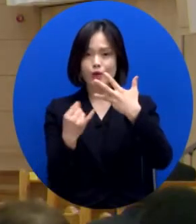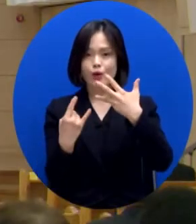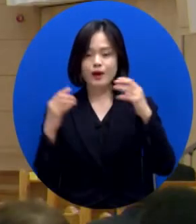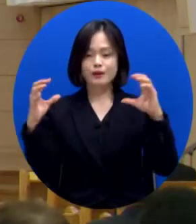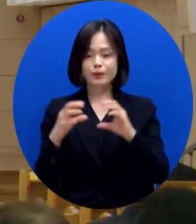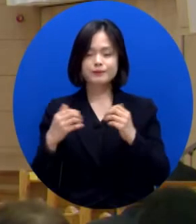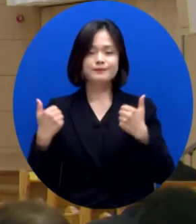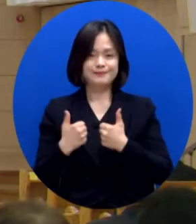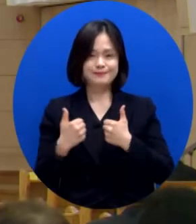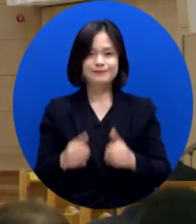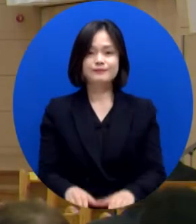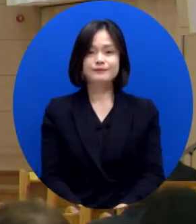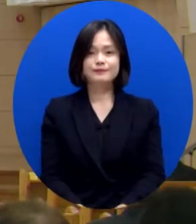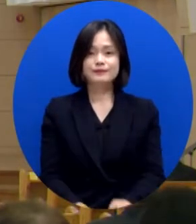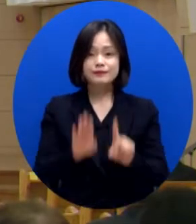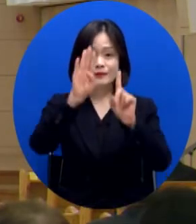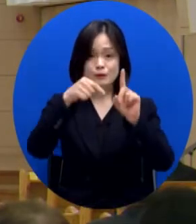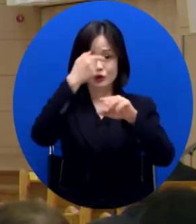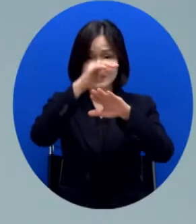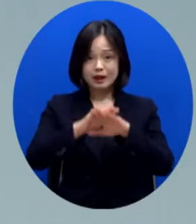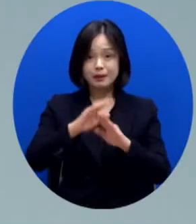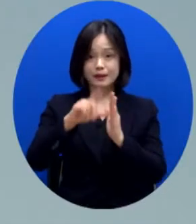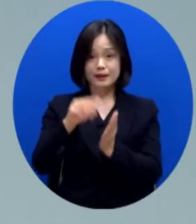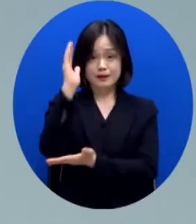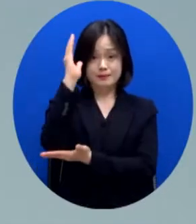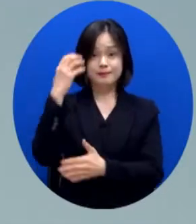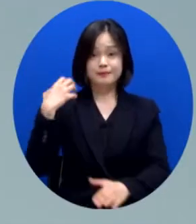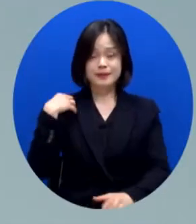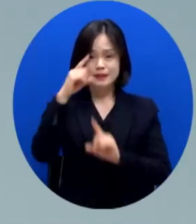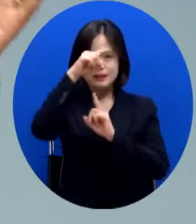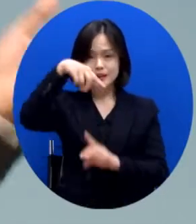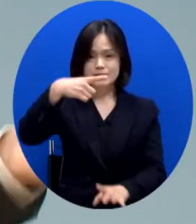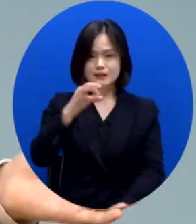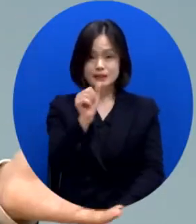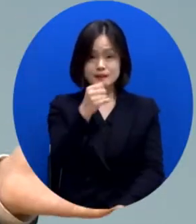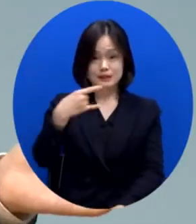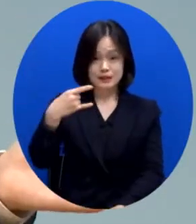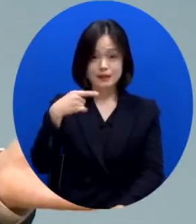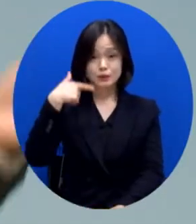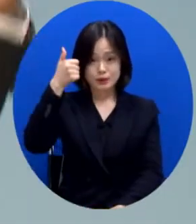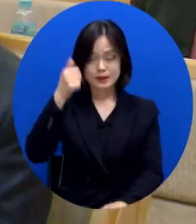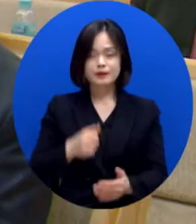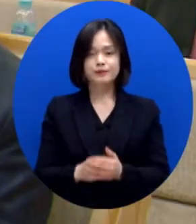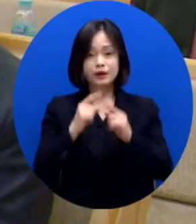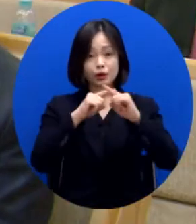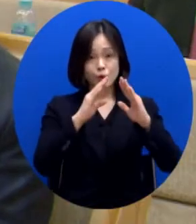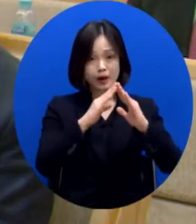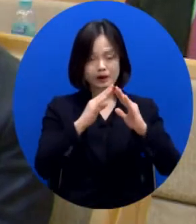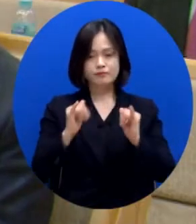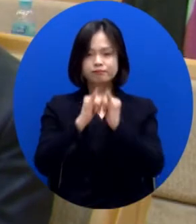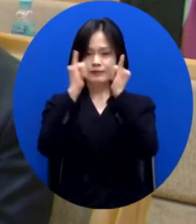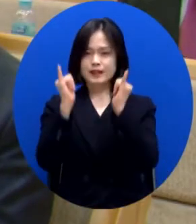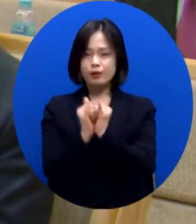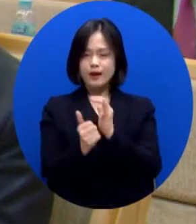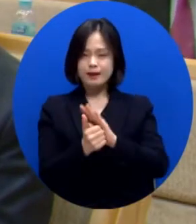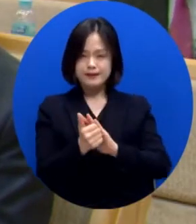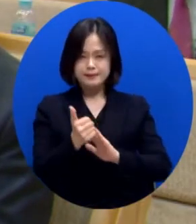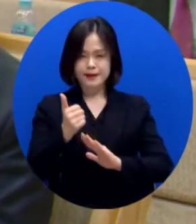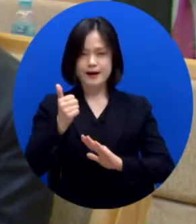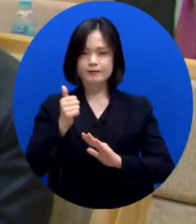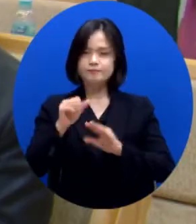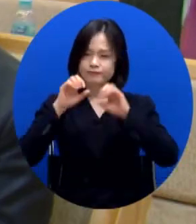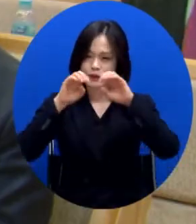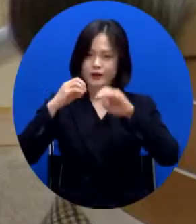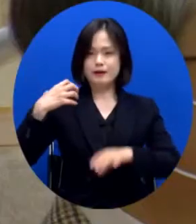일부 앱에서 예장합동 증경총회장 이승희 목사는 교회는 사회에 희망과 소망을 외쳐야 한다 며